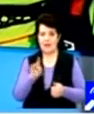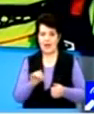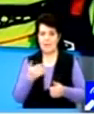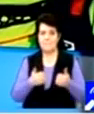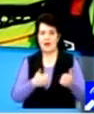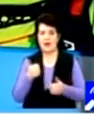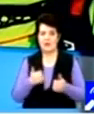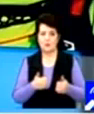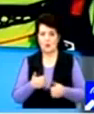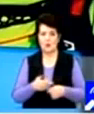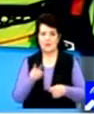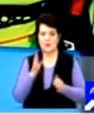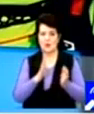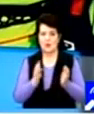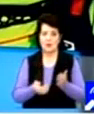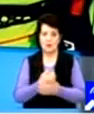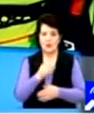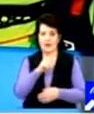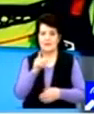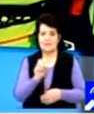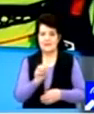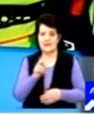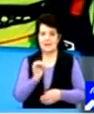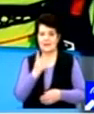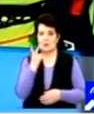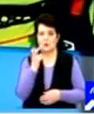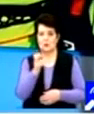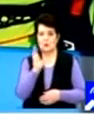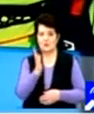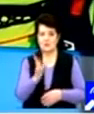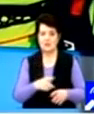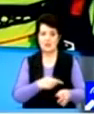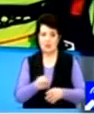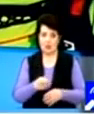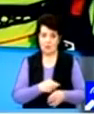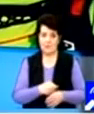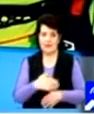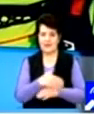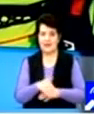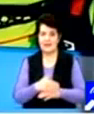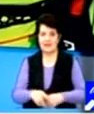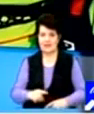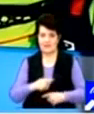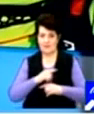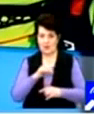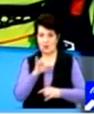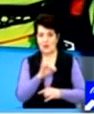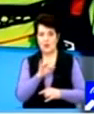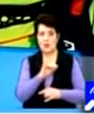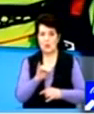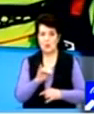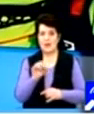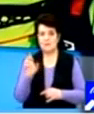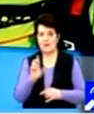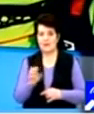the Planet din Noua Zeelandă, pe o distanță de 250 de kilometri. La linia de finish, Iulian Bercu a ajuns